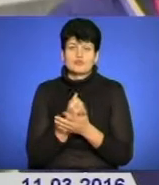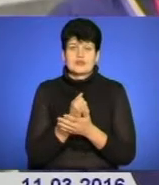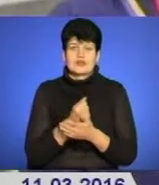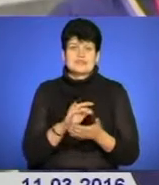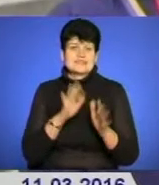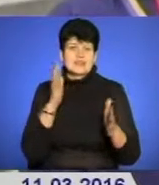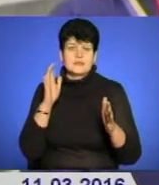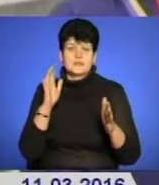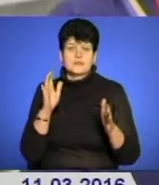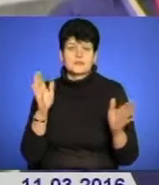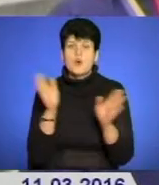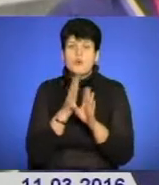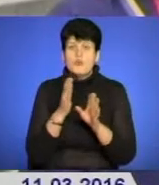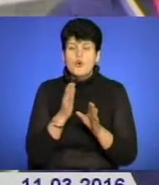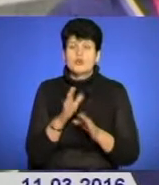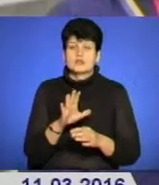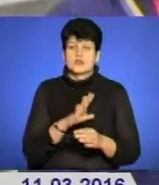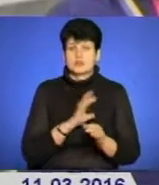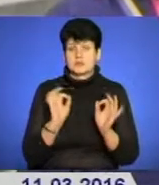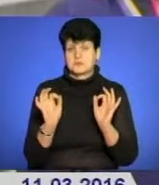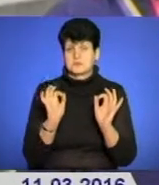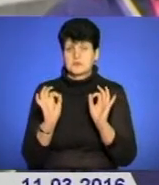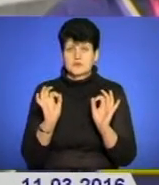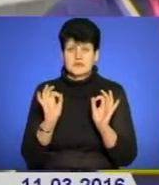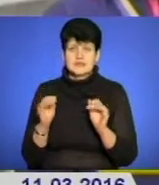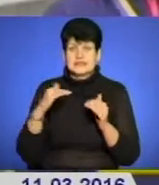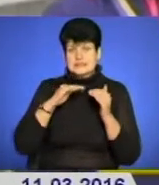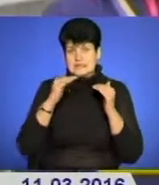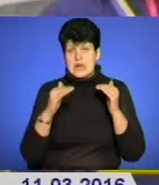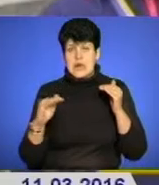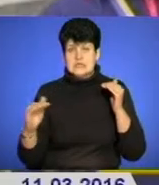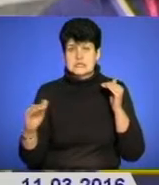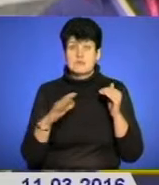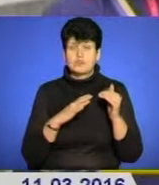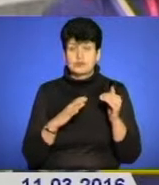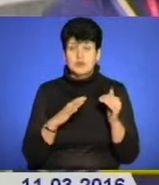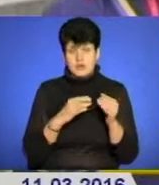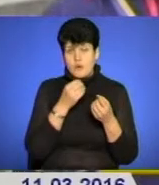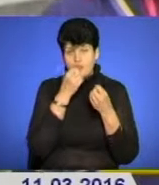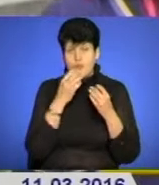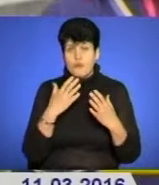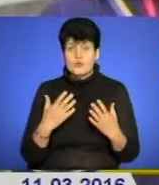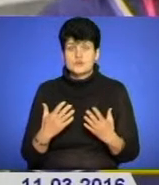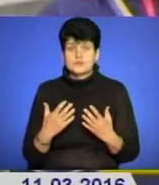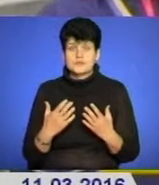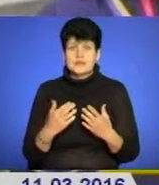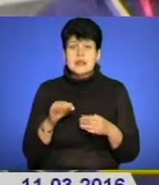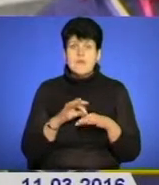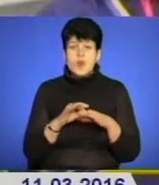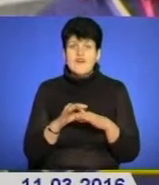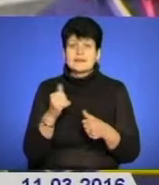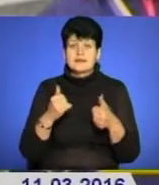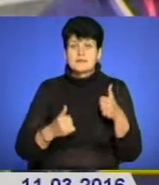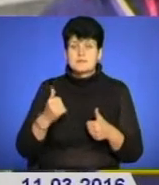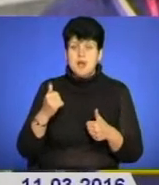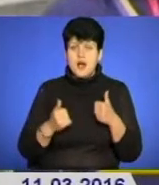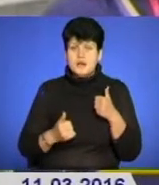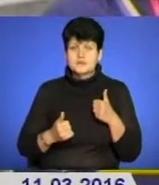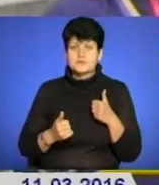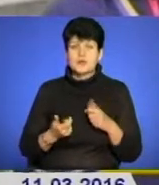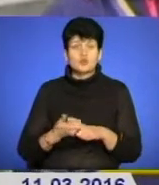сноубордкросі. І 2 бронзових медалі є. Це Таня Тернавська по сноубордкросу і Ніна Ящук в паралельних